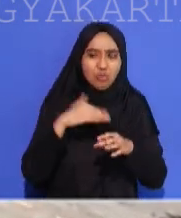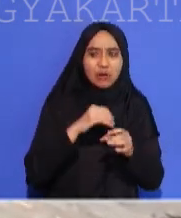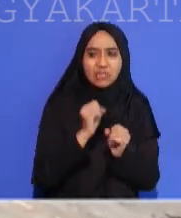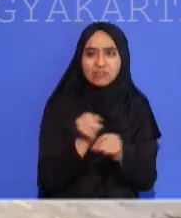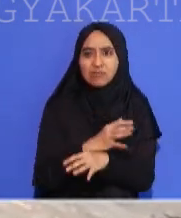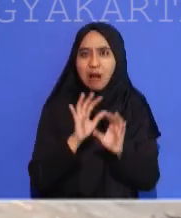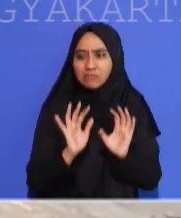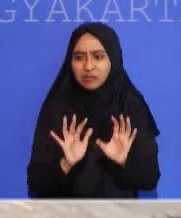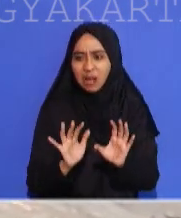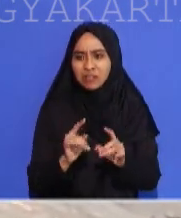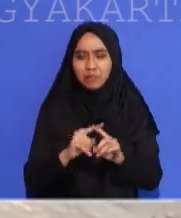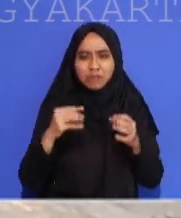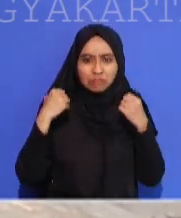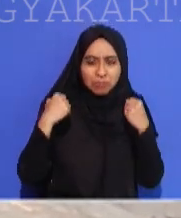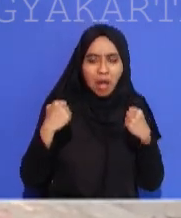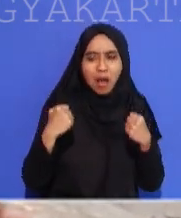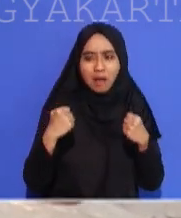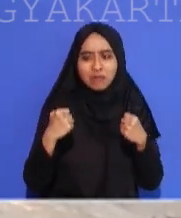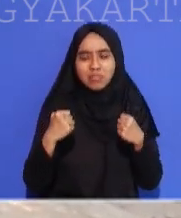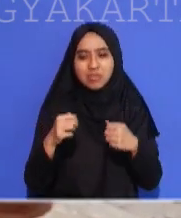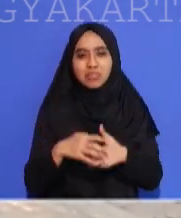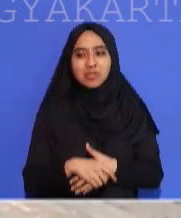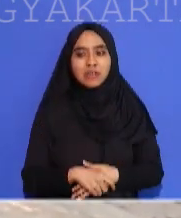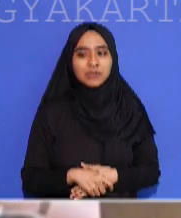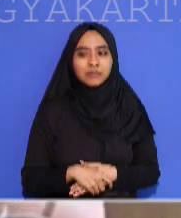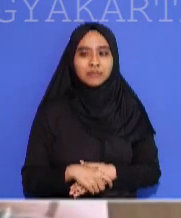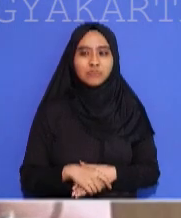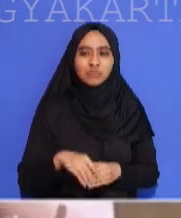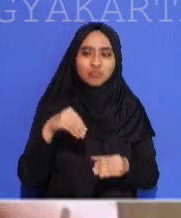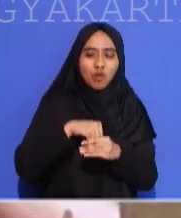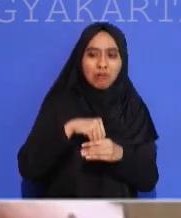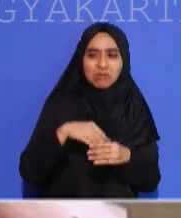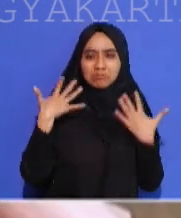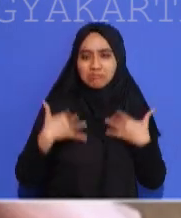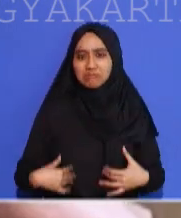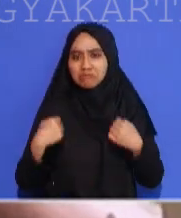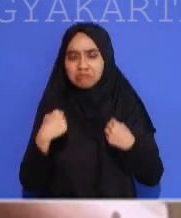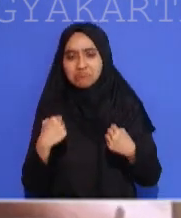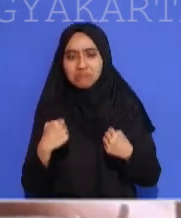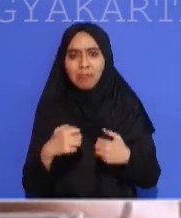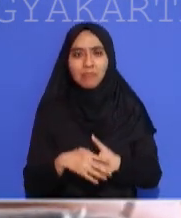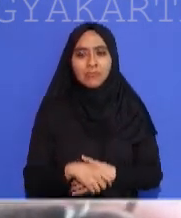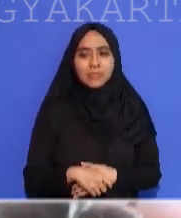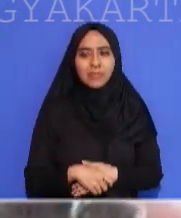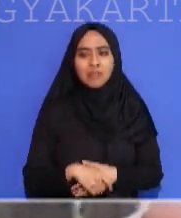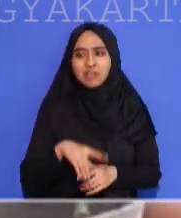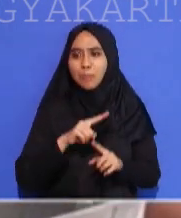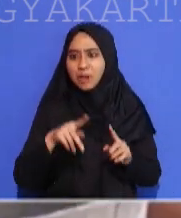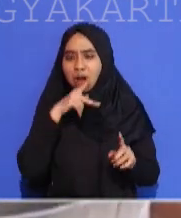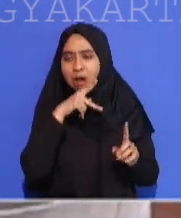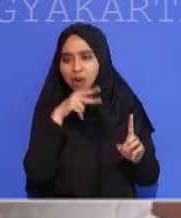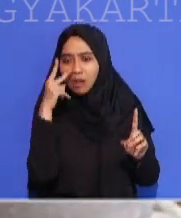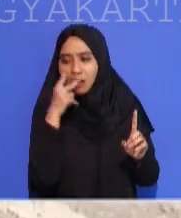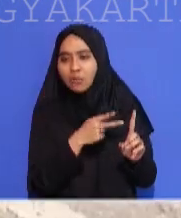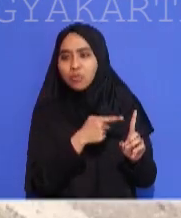kulo semangat seneng mod ngeni mwak Kirin menjadi salah satu contoh sosok manusia